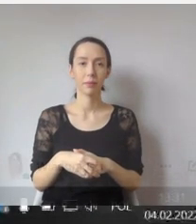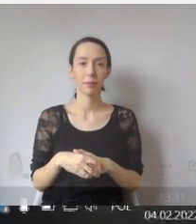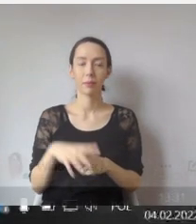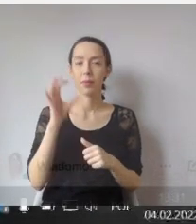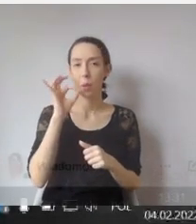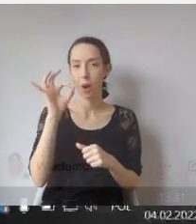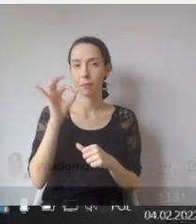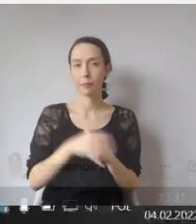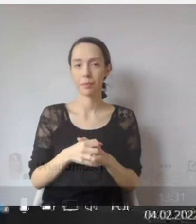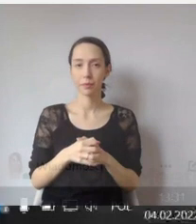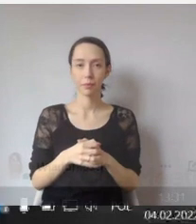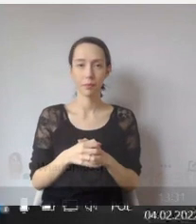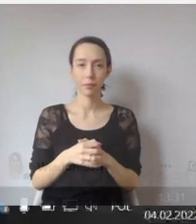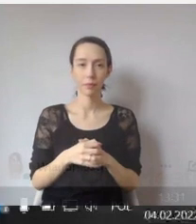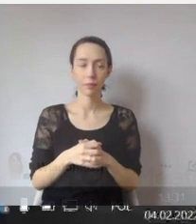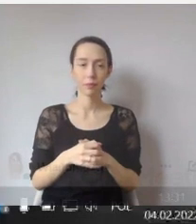Dobra.